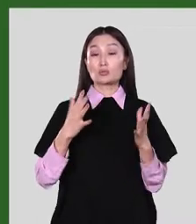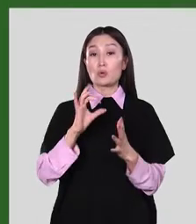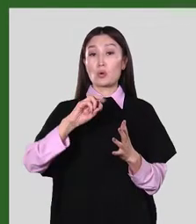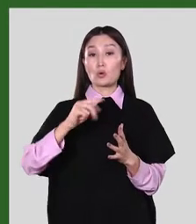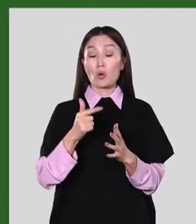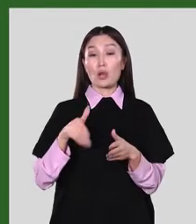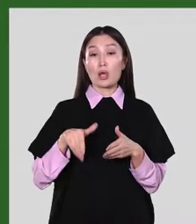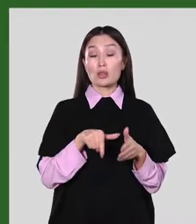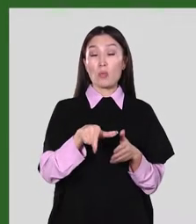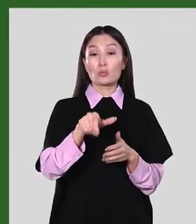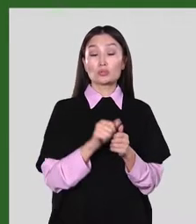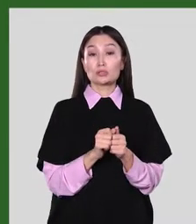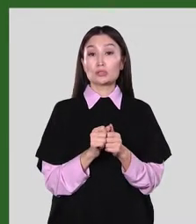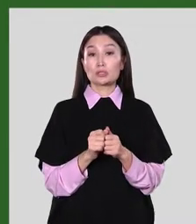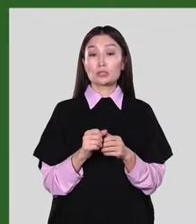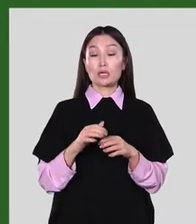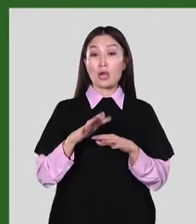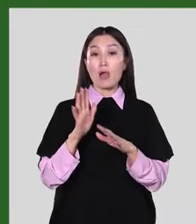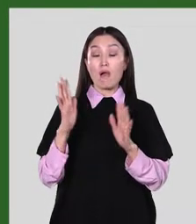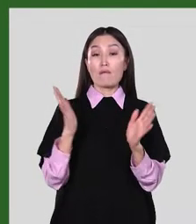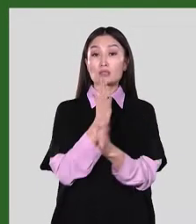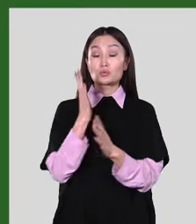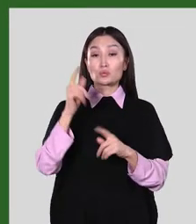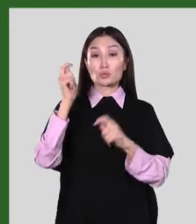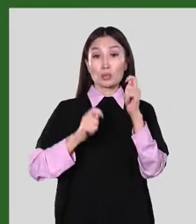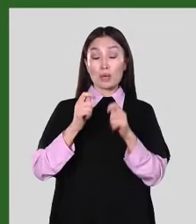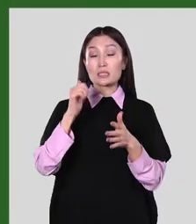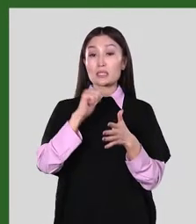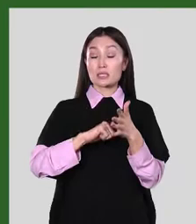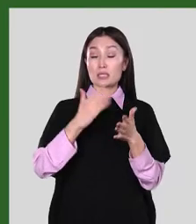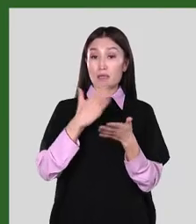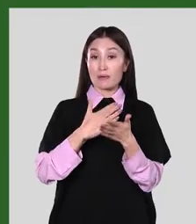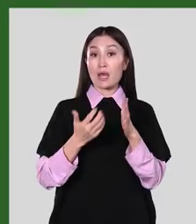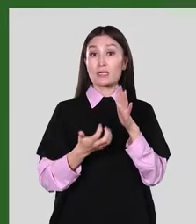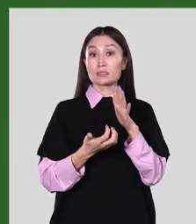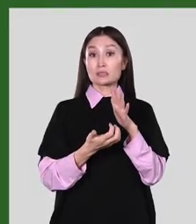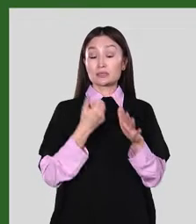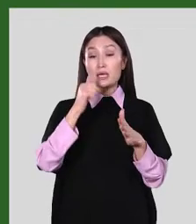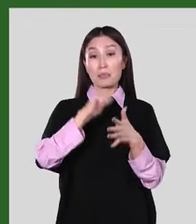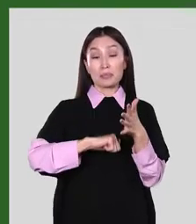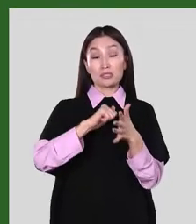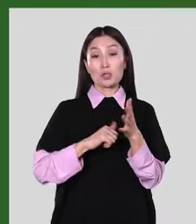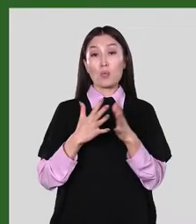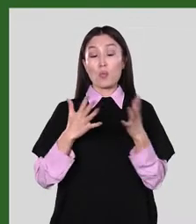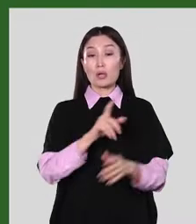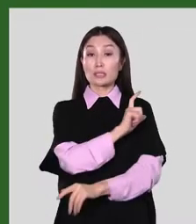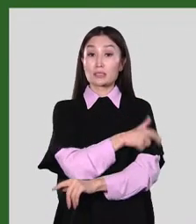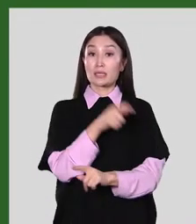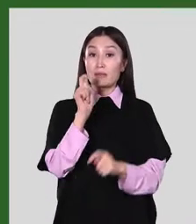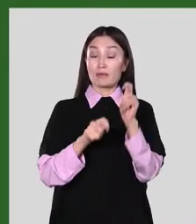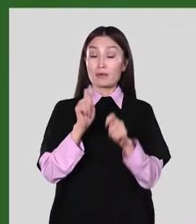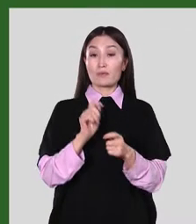влажных воздушных масс являются причиной более обильного выпадения атмосферных